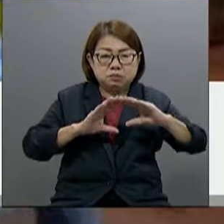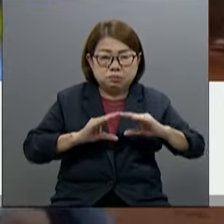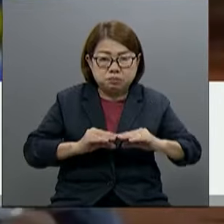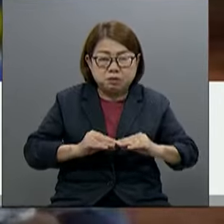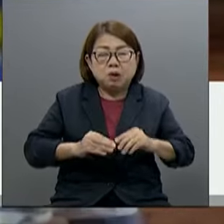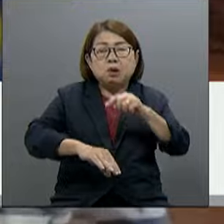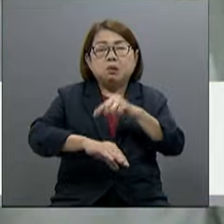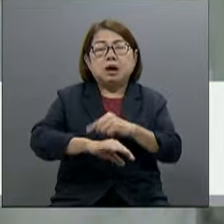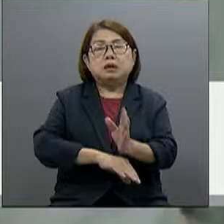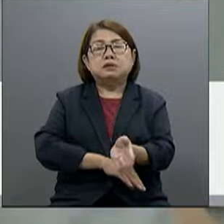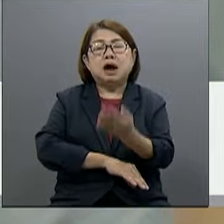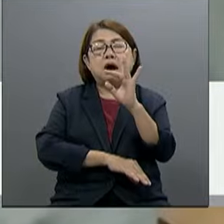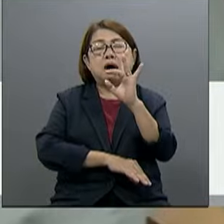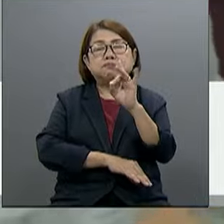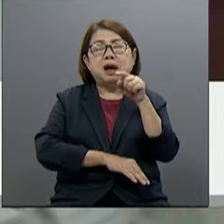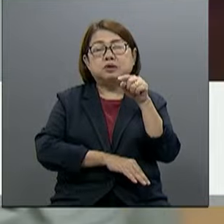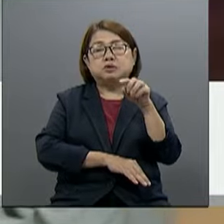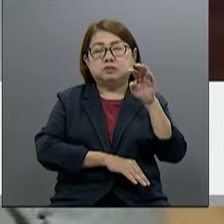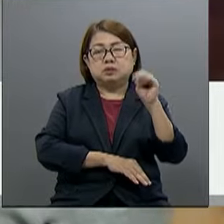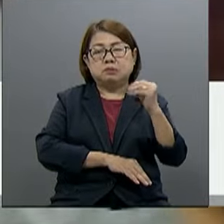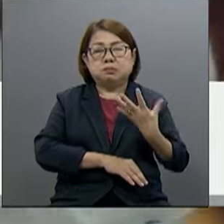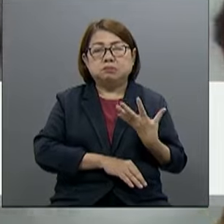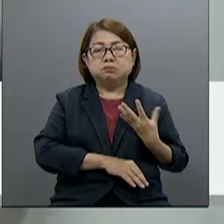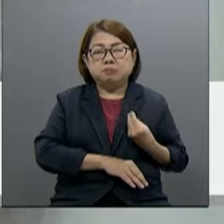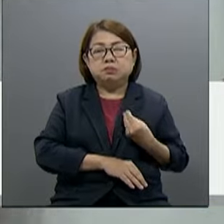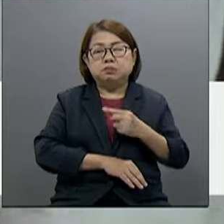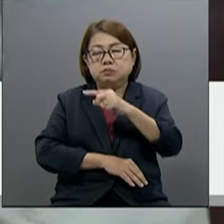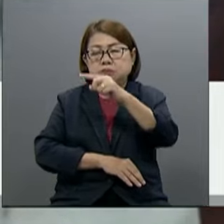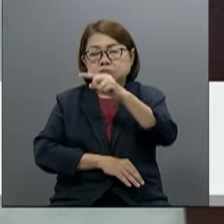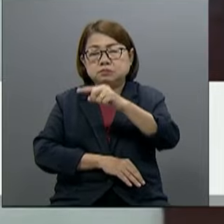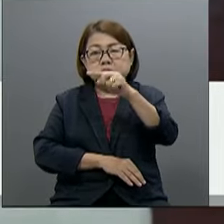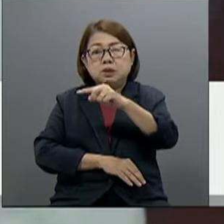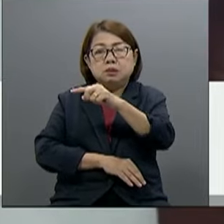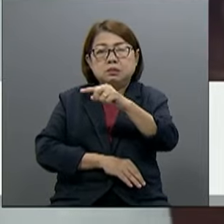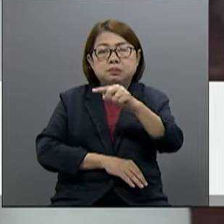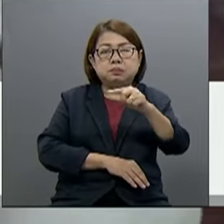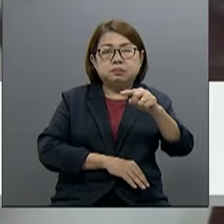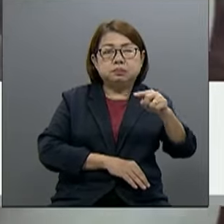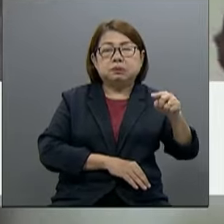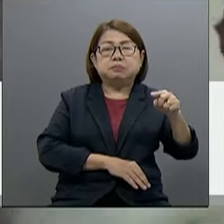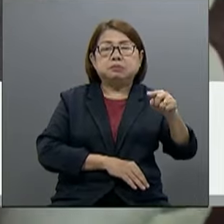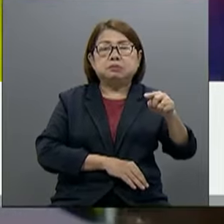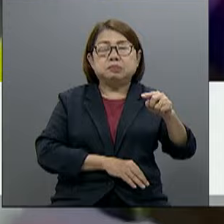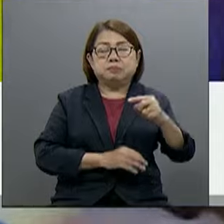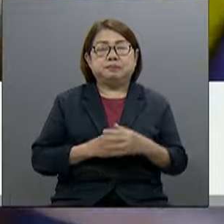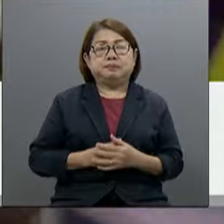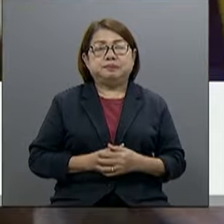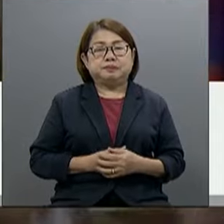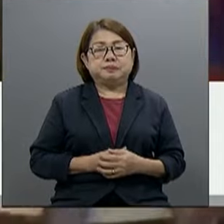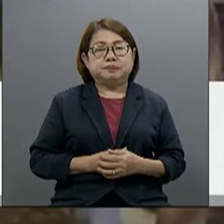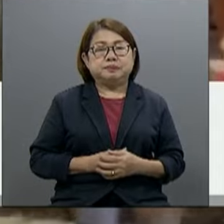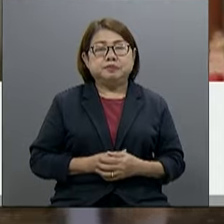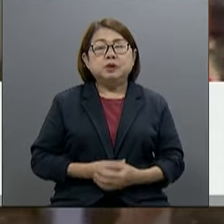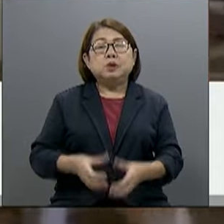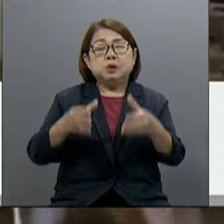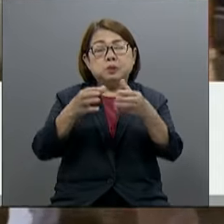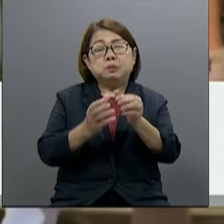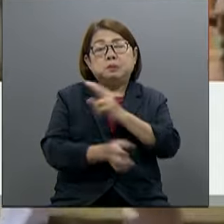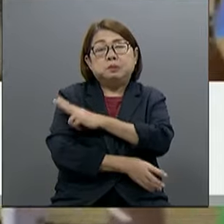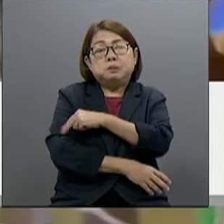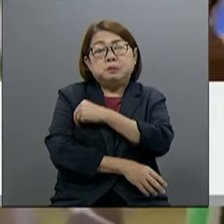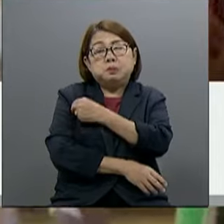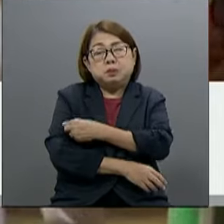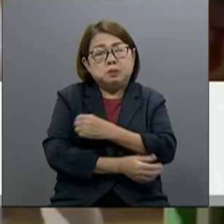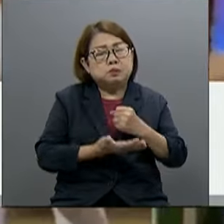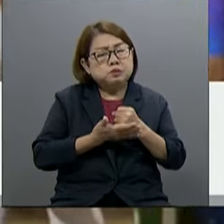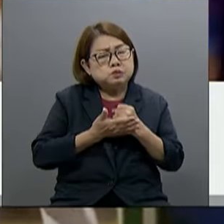ะนันท์หัวใจหยุดเต้นหลังจากที่ความดันโลหิตตกและหัวใจเต้นผิดจังหวะ ทีมแพทย์ทำการกู้ชีวิต